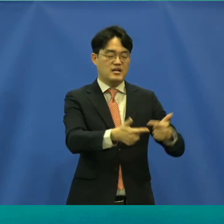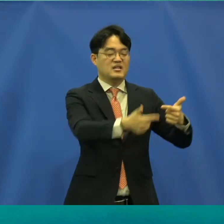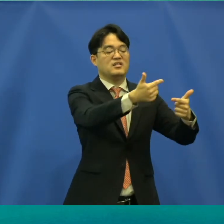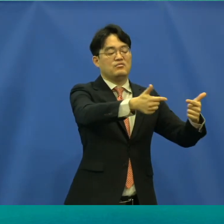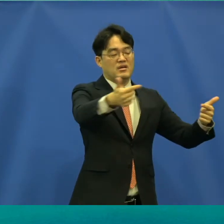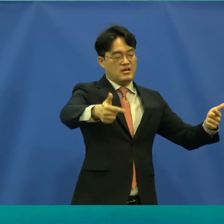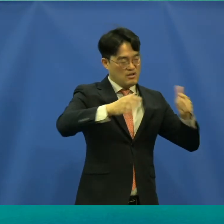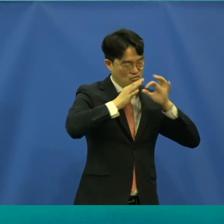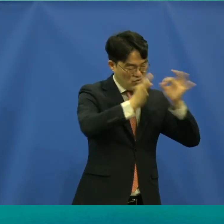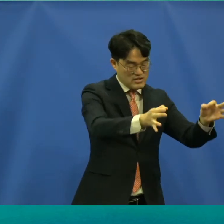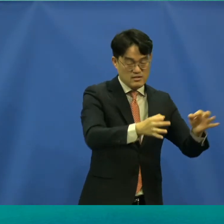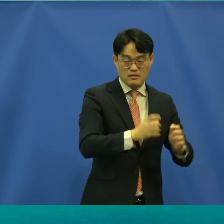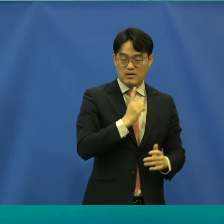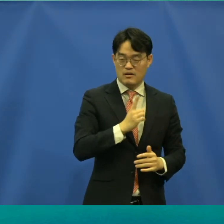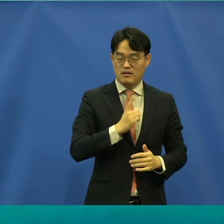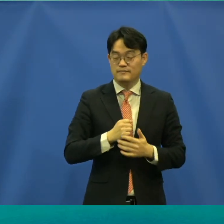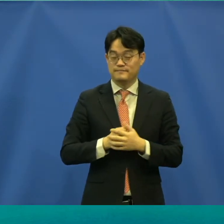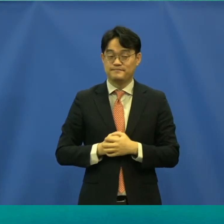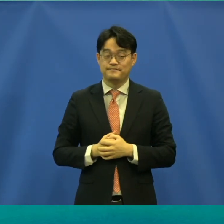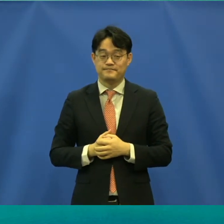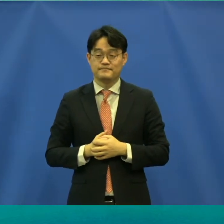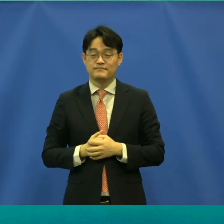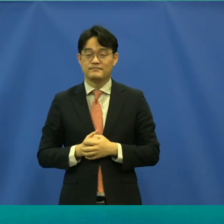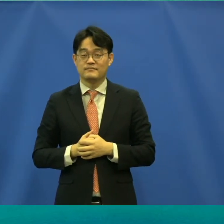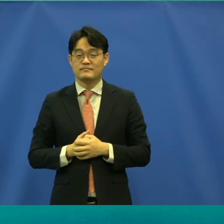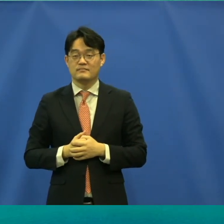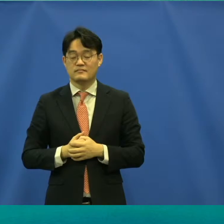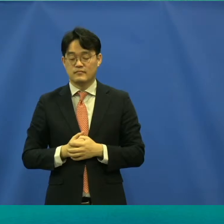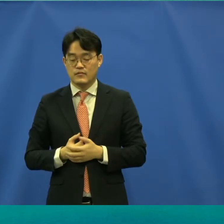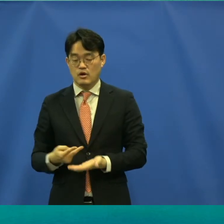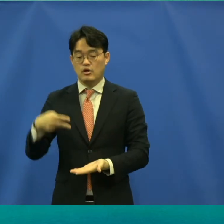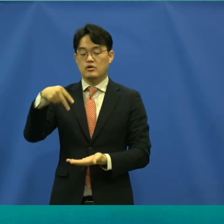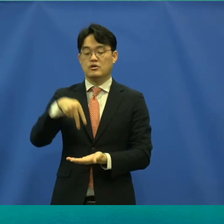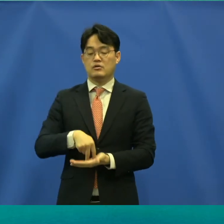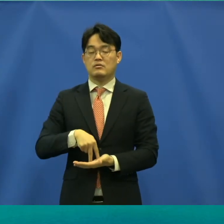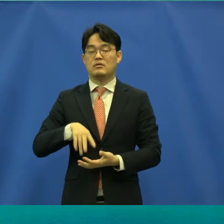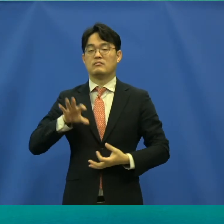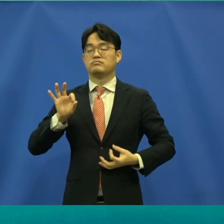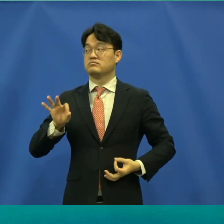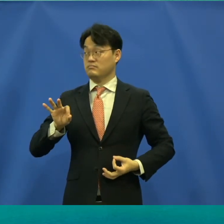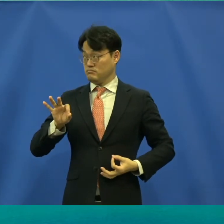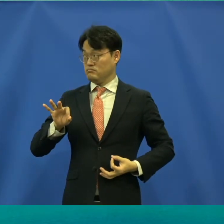그리고 가라는 거예요. 가라는 거예요. 일어나서 있으면 뭐해요, 여러분? 가야지.